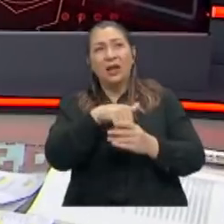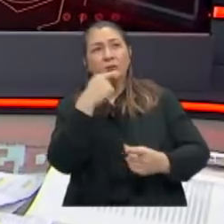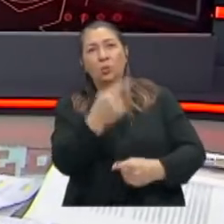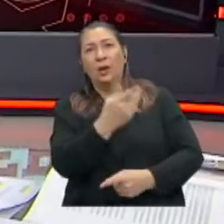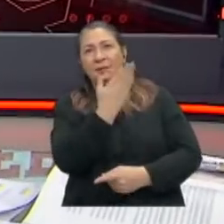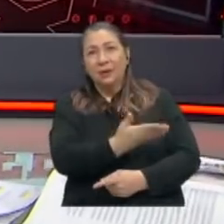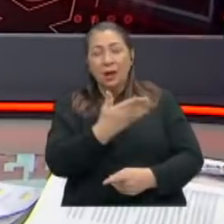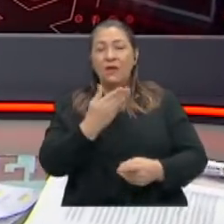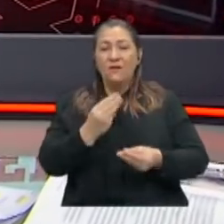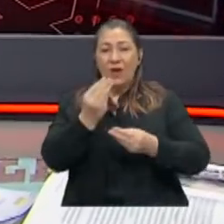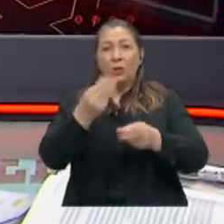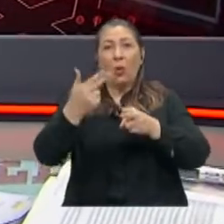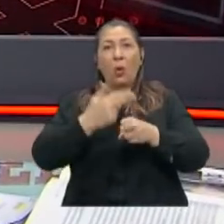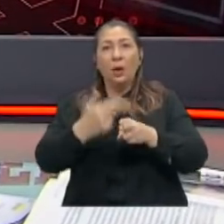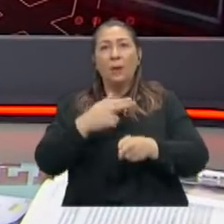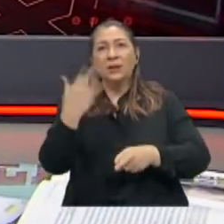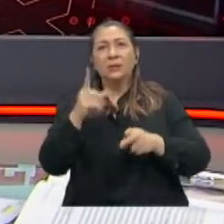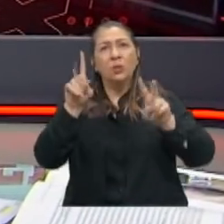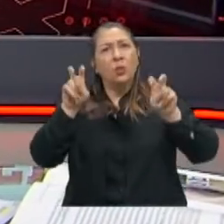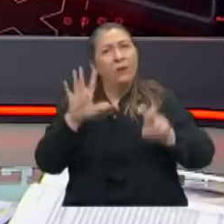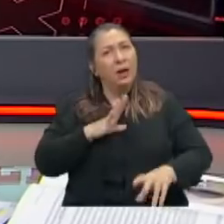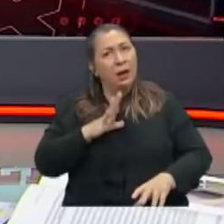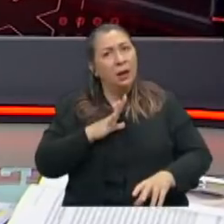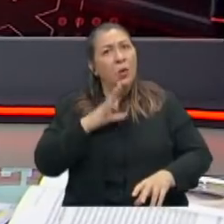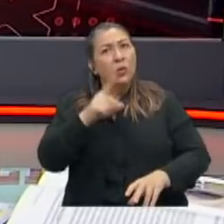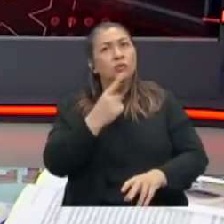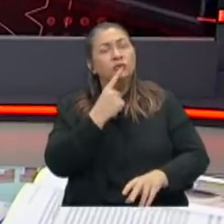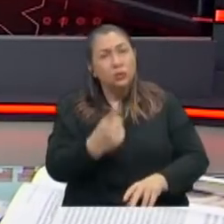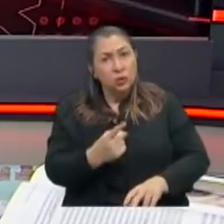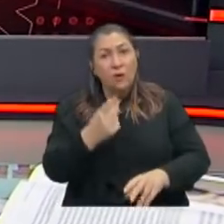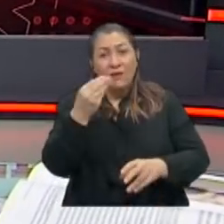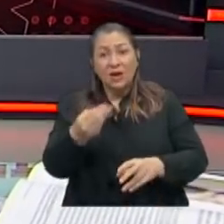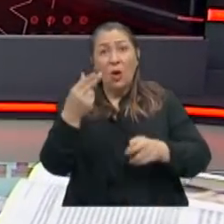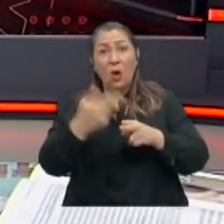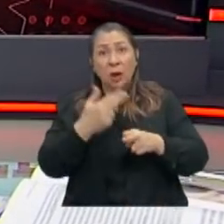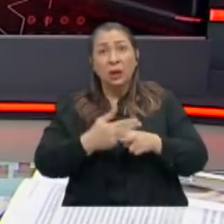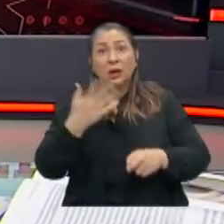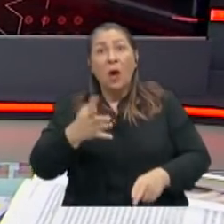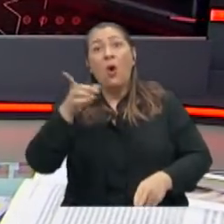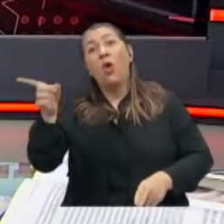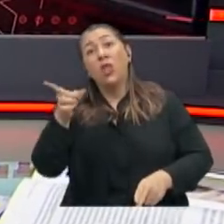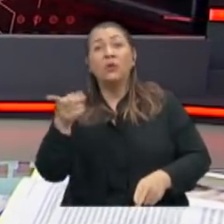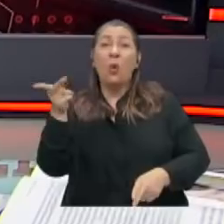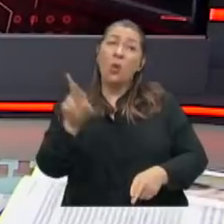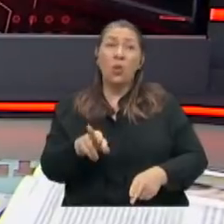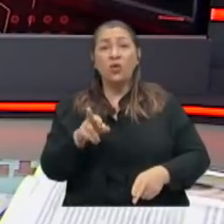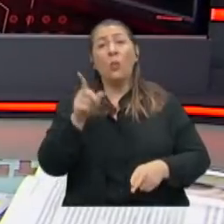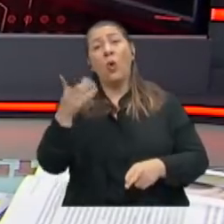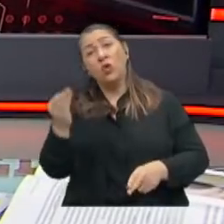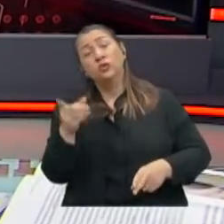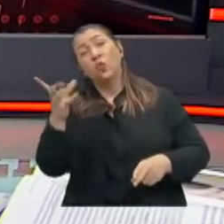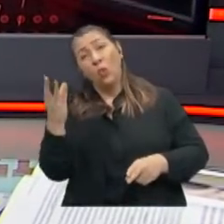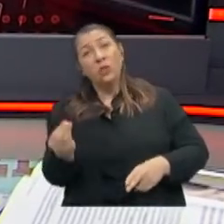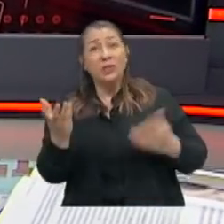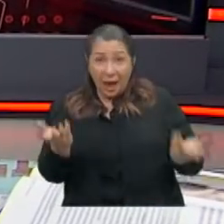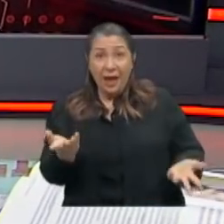söylediği, verdiği örneklerde başka bir mesele var. O söz konusu verdiği örneklerde ya onlar da ölüyor da işte şu oluyor, bu oluyor